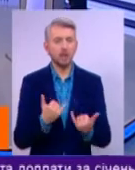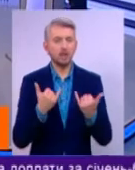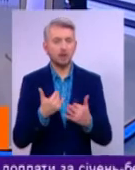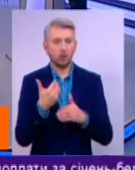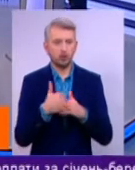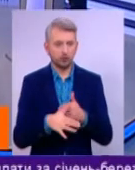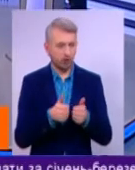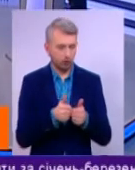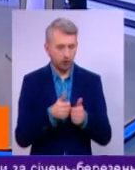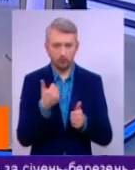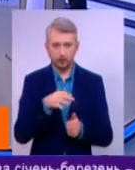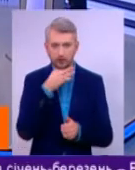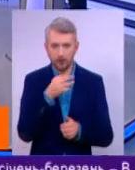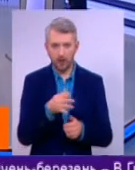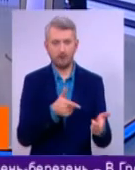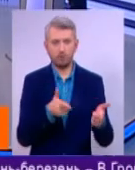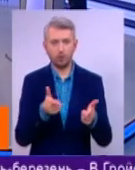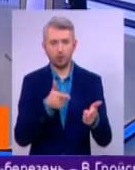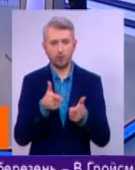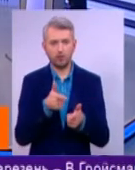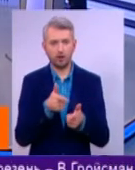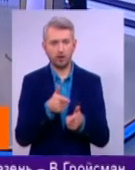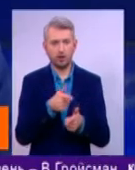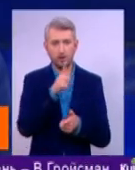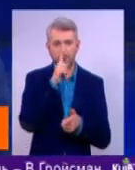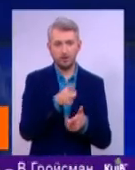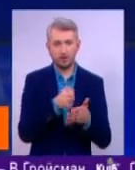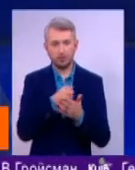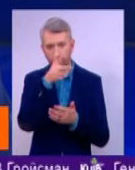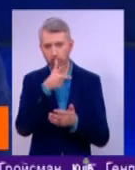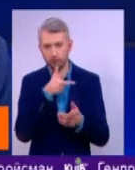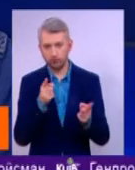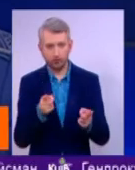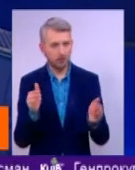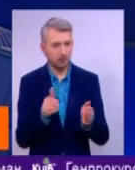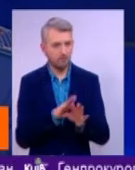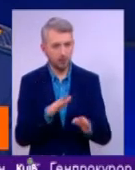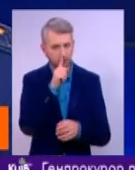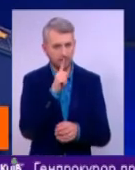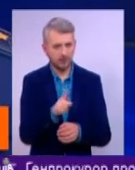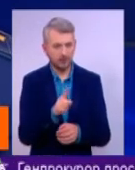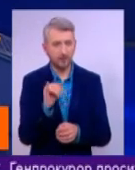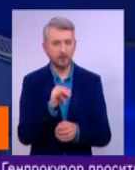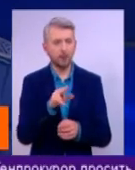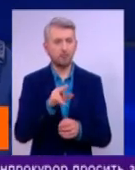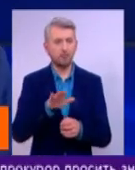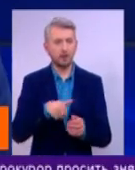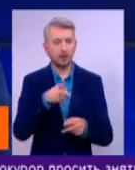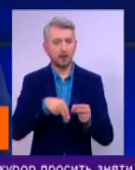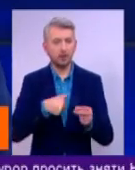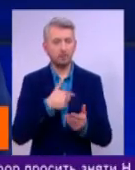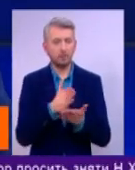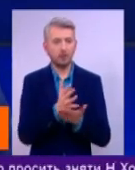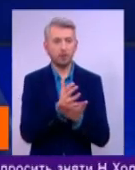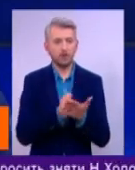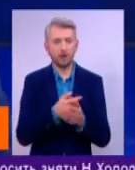уже, колеги про це говорили, підготовка від місяця до трьох, але не менше місяця. І по закінченню ми маємо